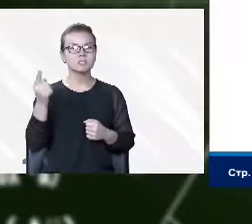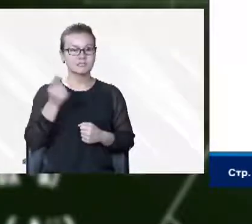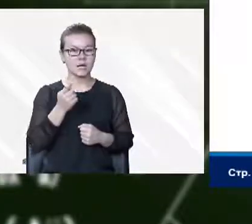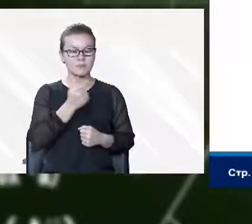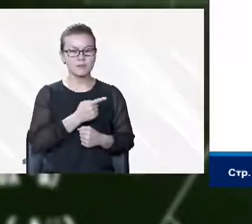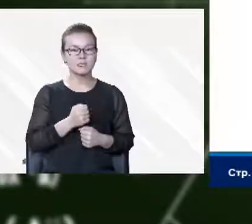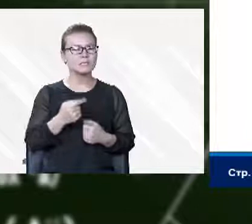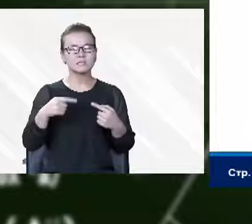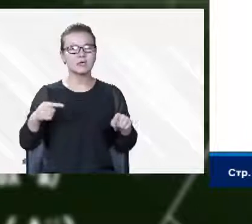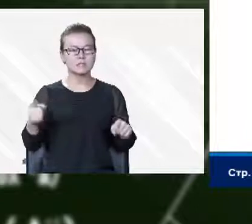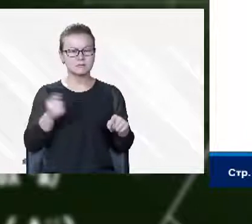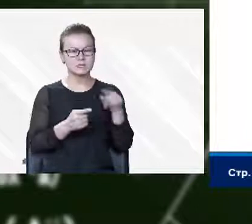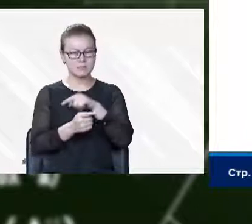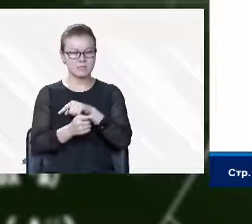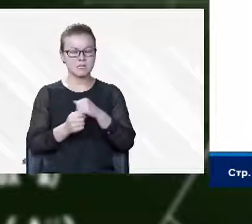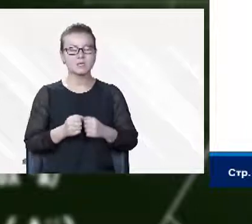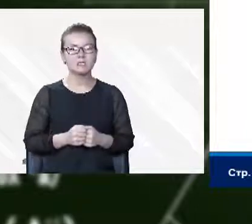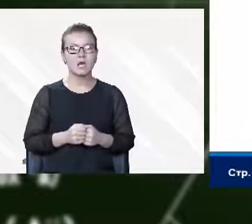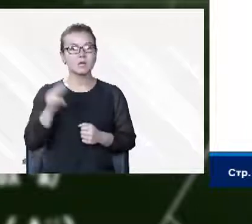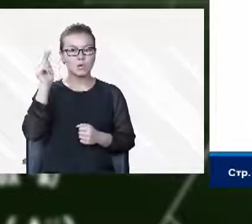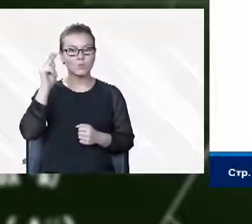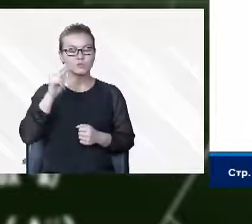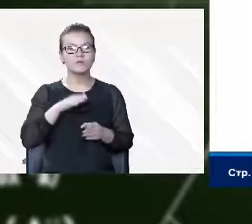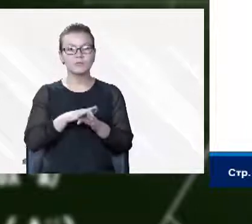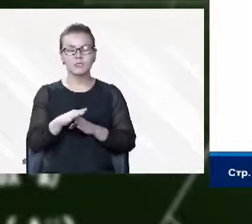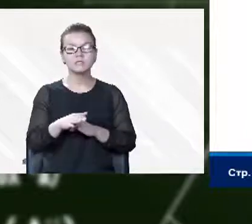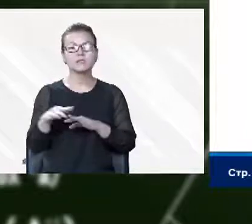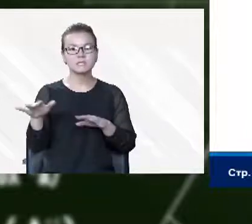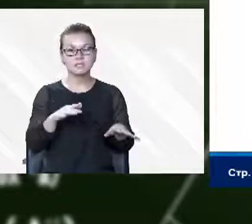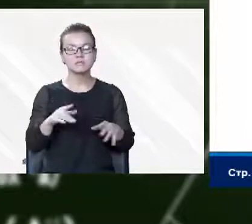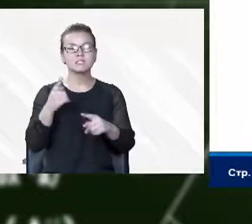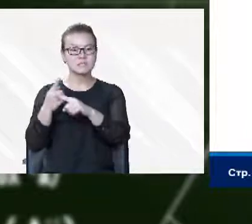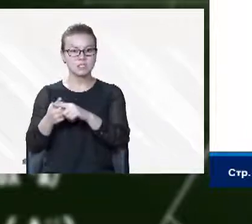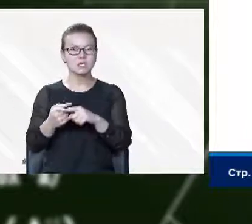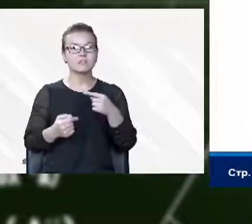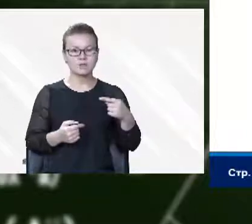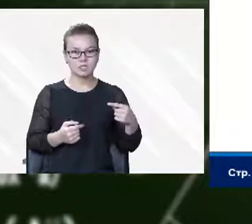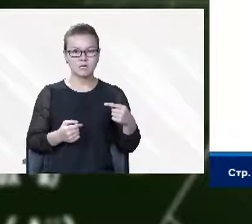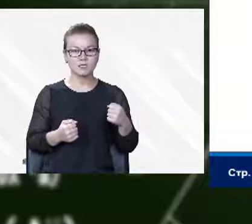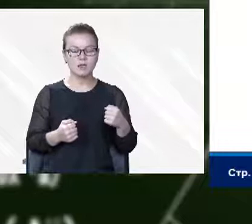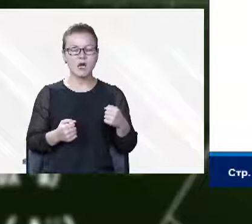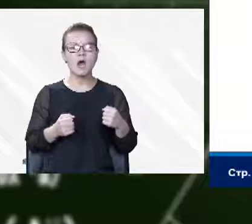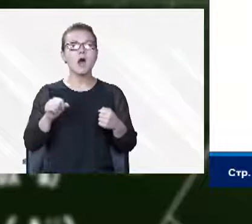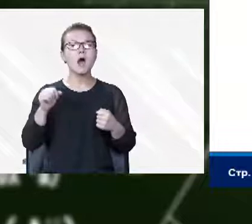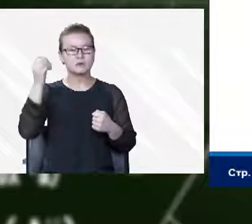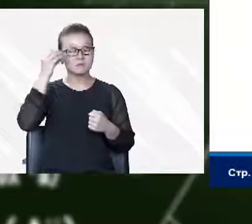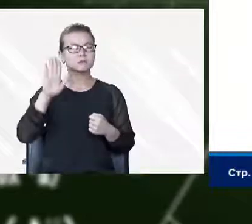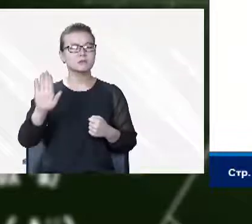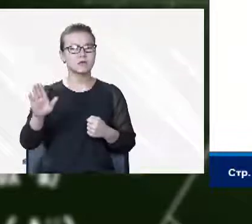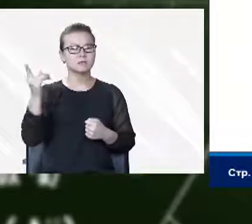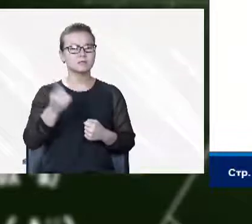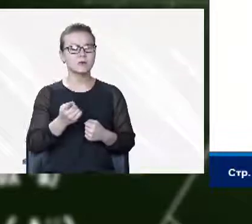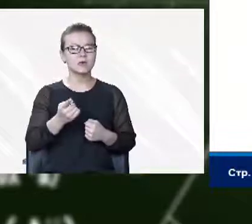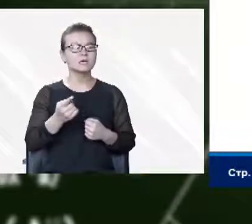дробей с разными знаменателями, научиться выполнять действия сложения и вычитания рациональных дробей